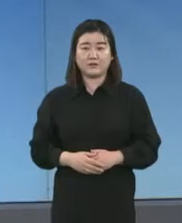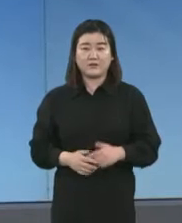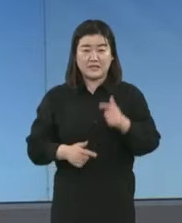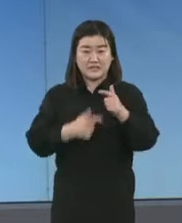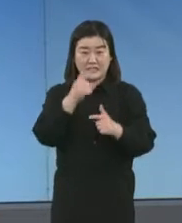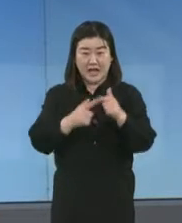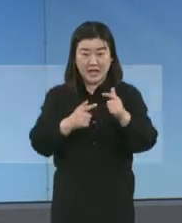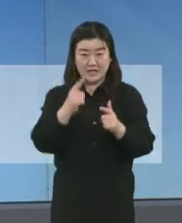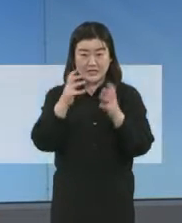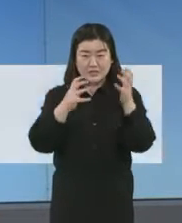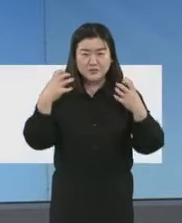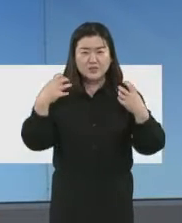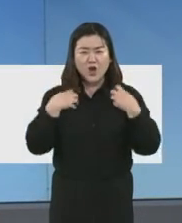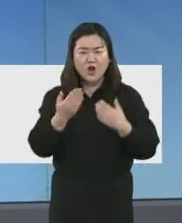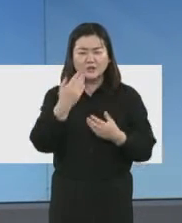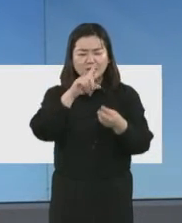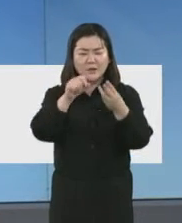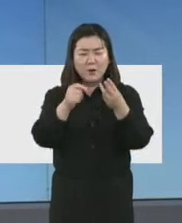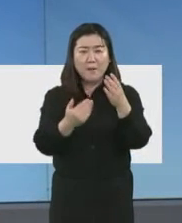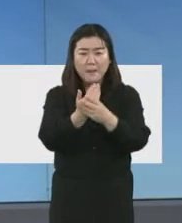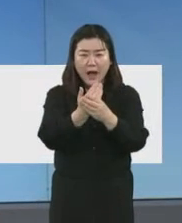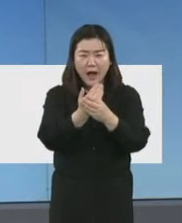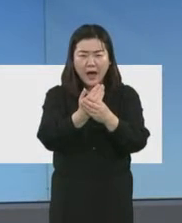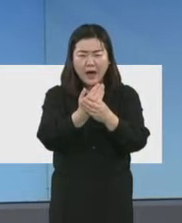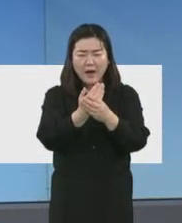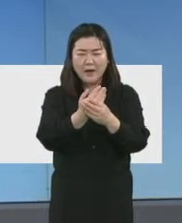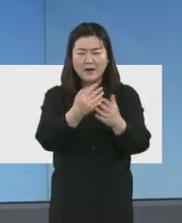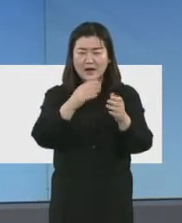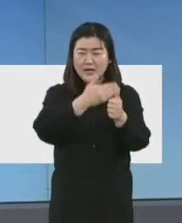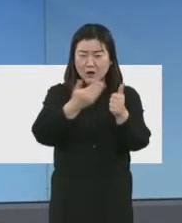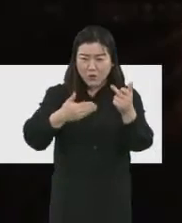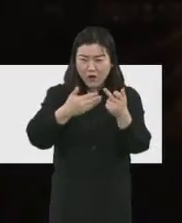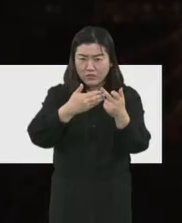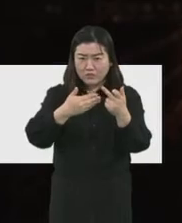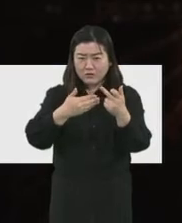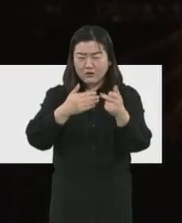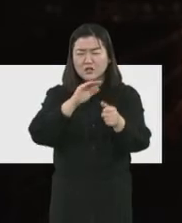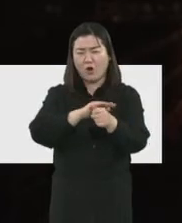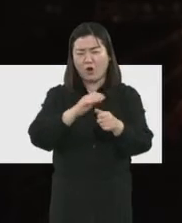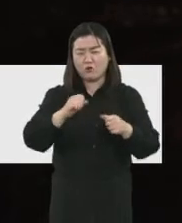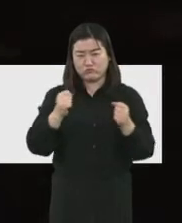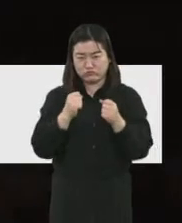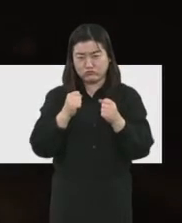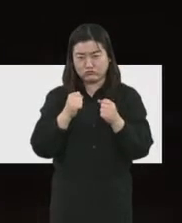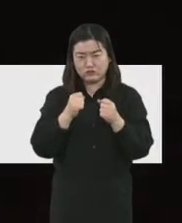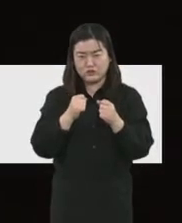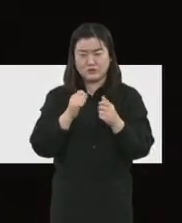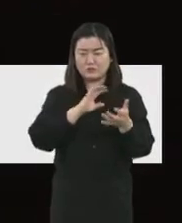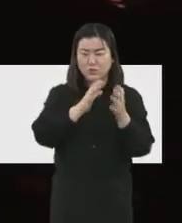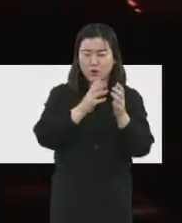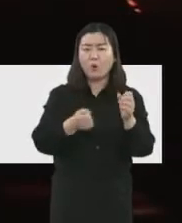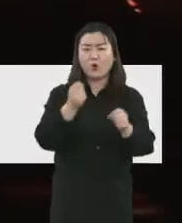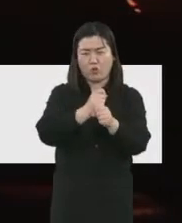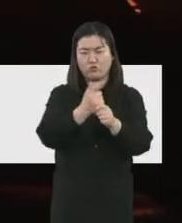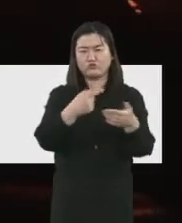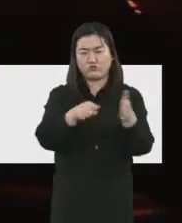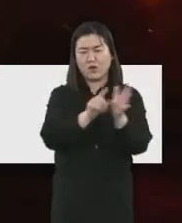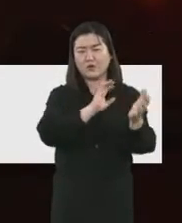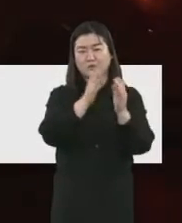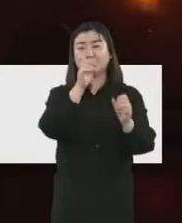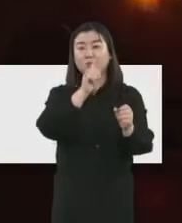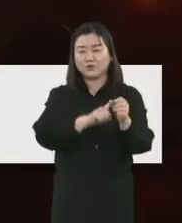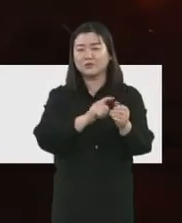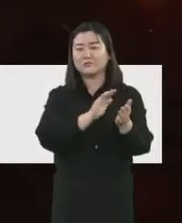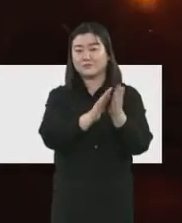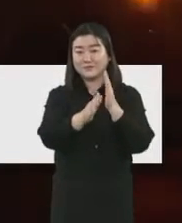산림청은 지난 3월 발생한 강원 경북 산불 피해 지어 복원을 위한 본격 논의에 들어갔습니다 산림청은 3